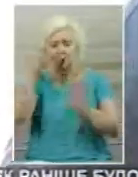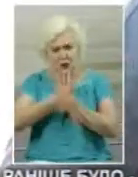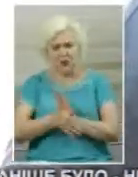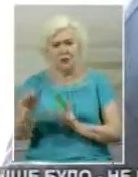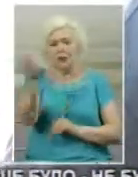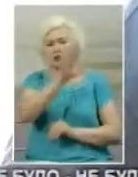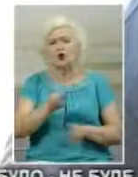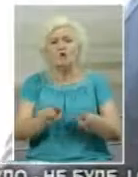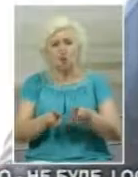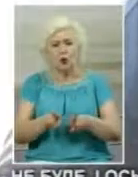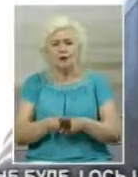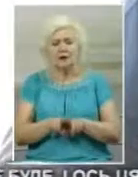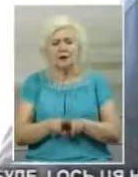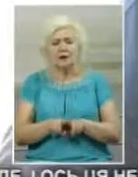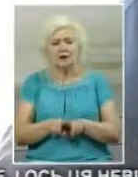что все-таки